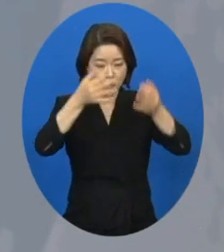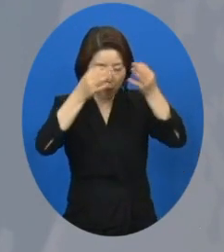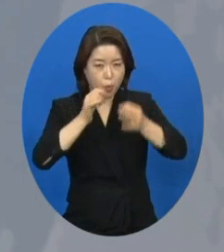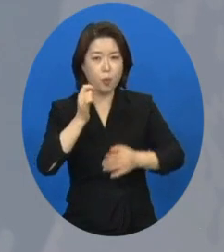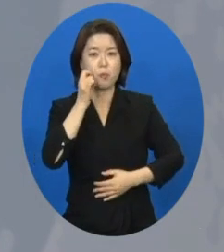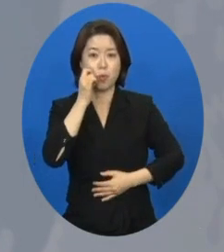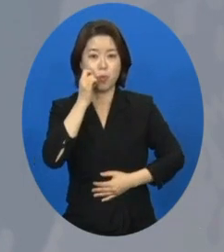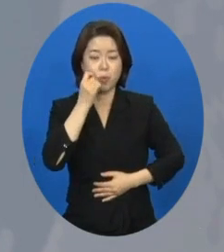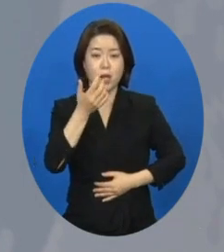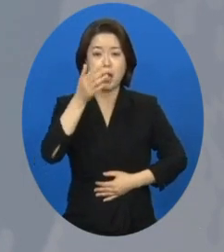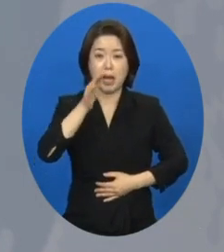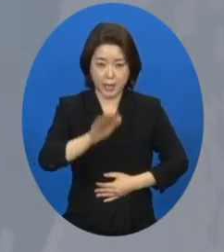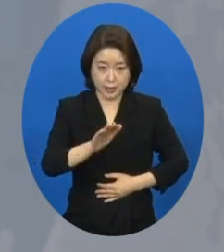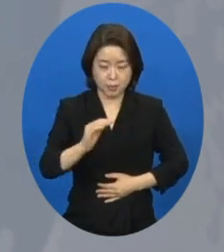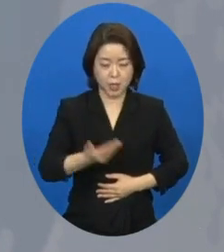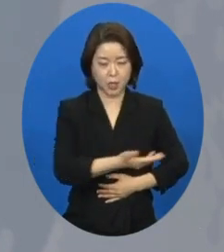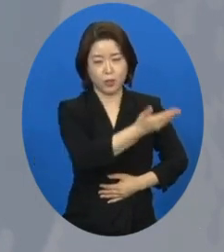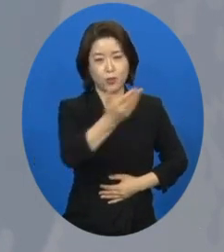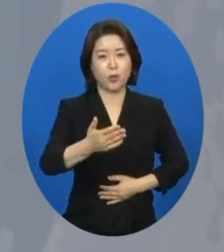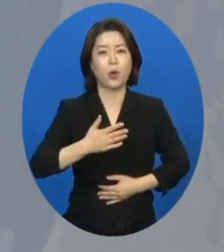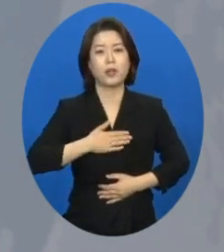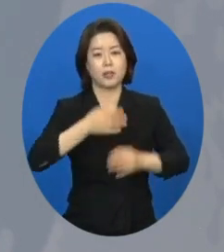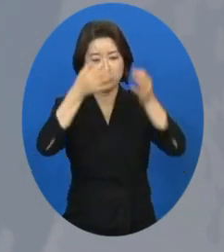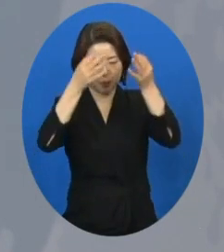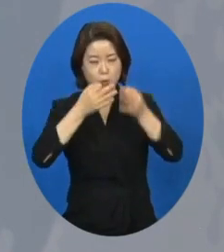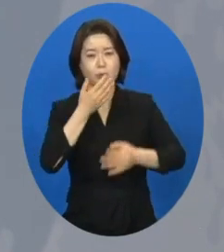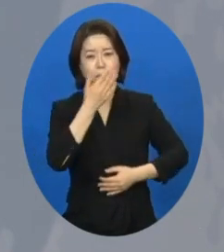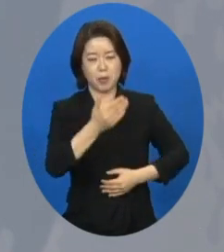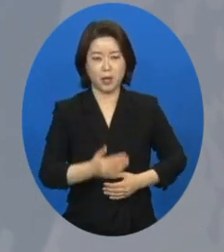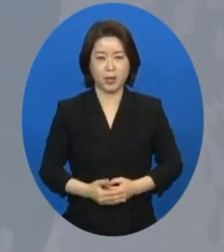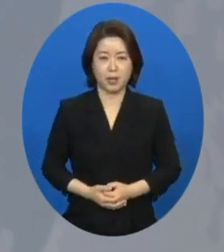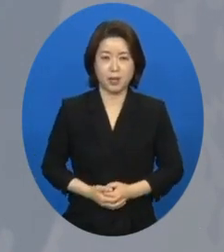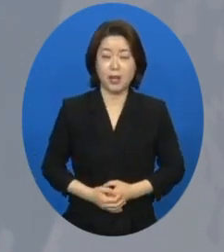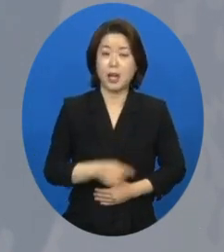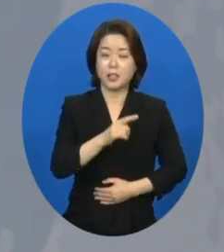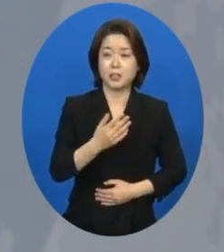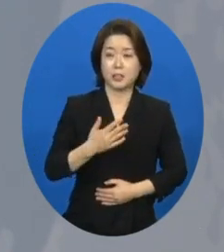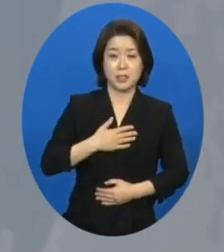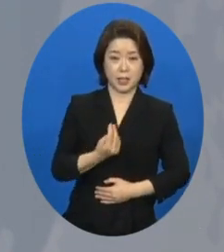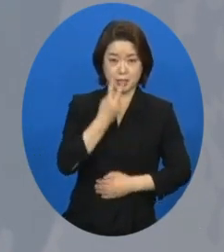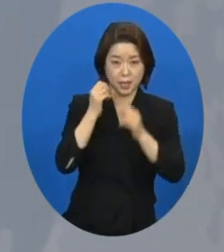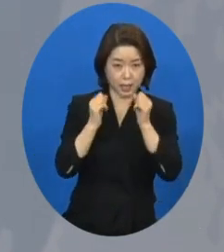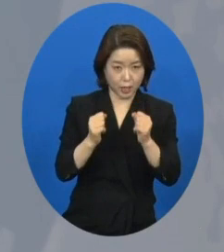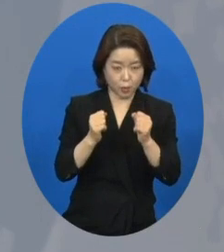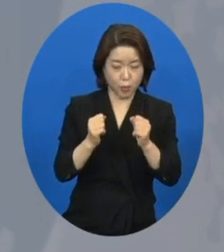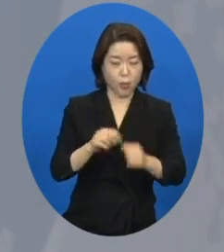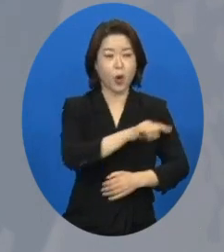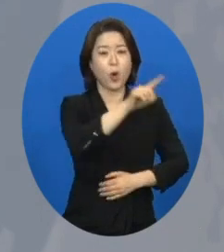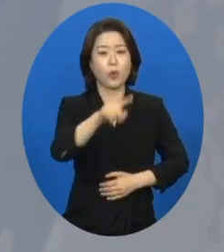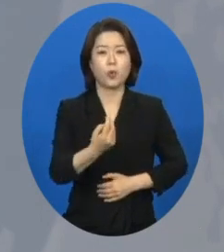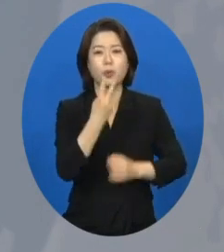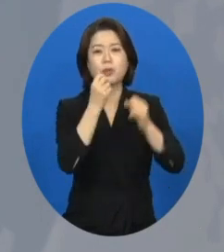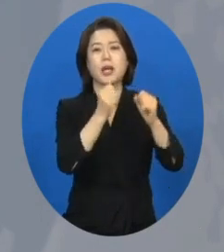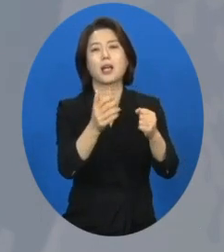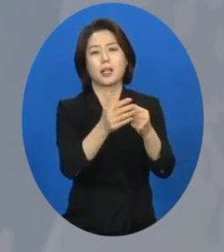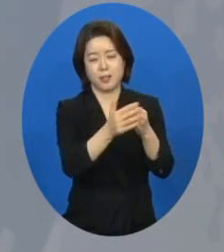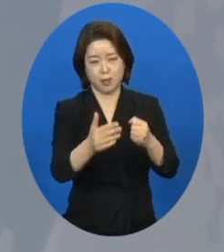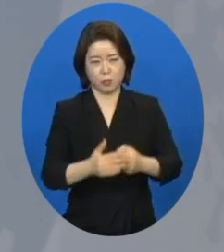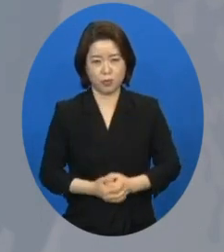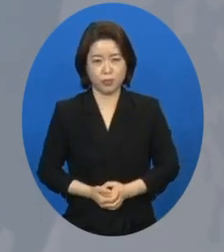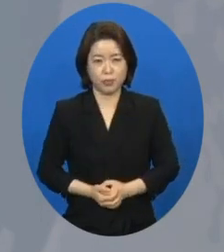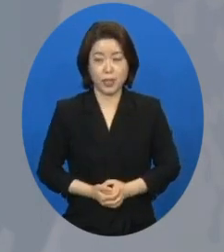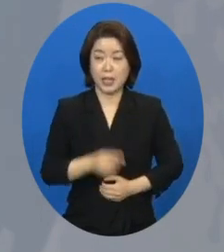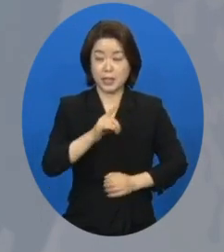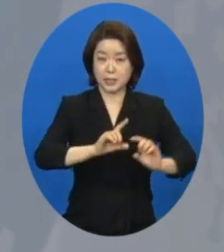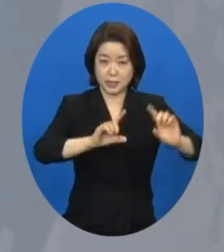것이다. 그러나 너희는 나를 보게 될 것이다. 그것은 내가 살아있고 너희도 살아있을 것이기 때문이다.